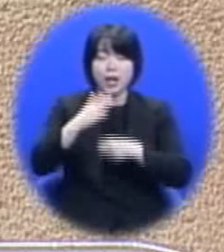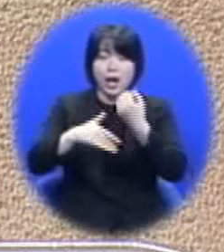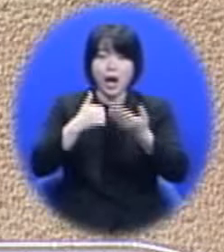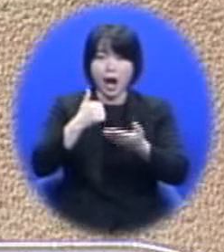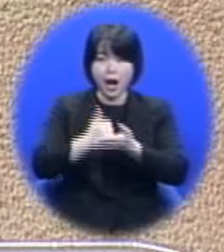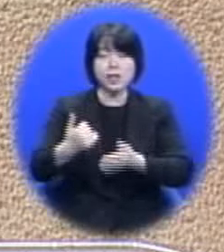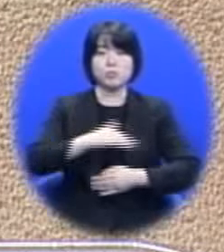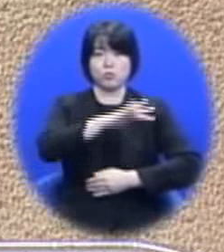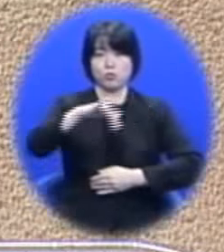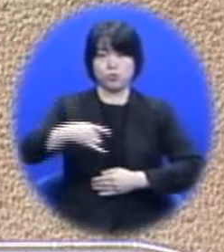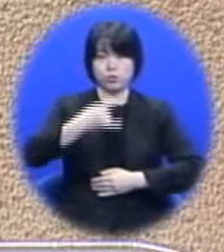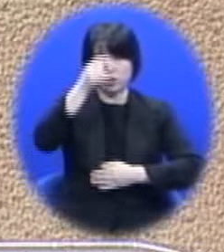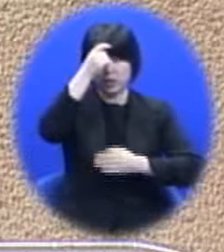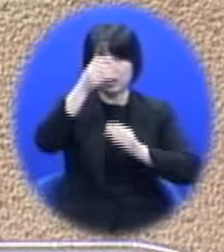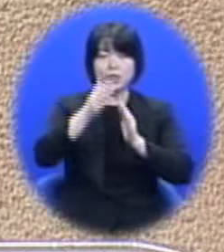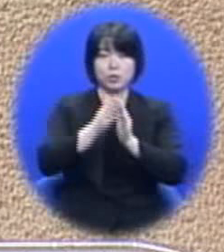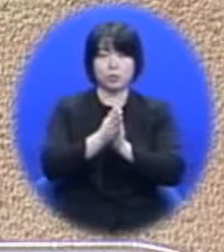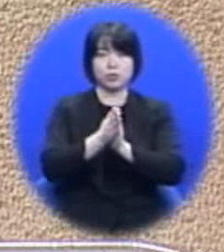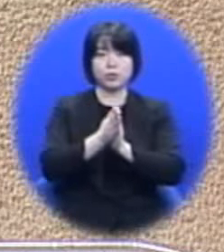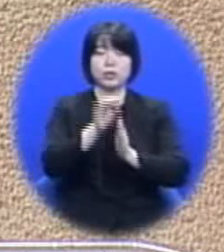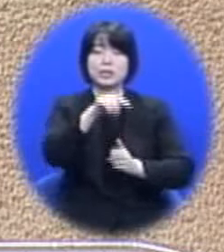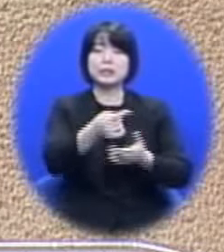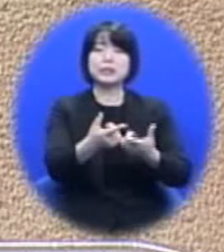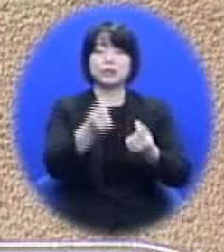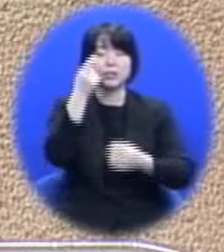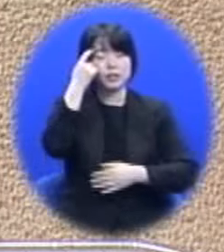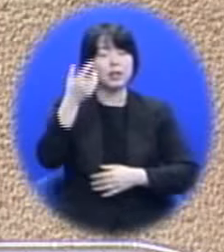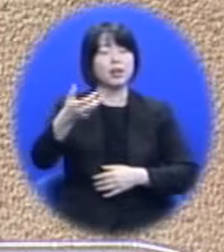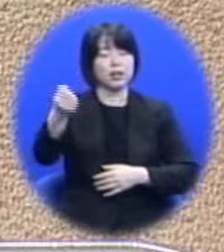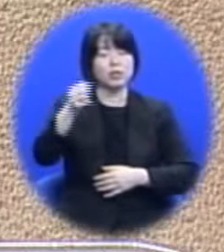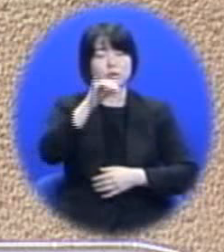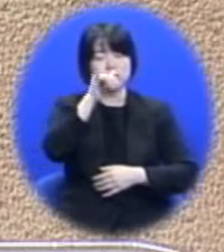하나님께서 우리의 기도를 그렇게 생각하고 계셨다.